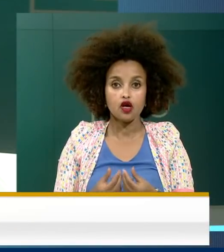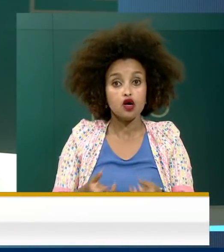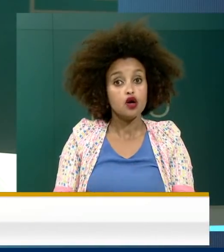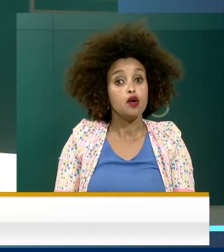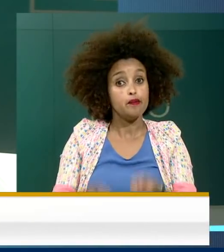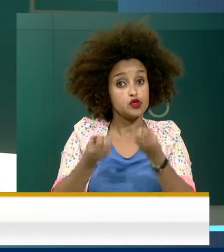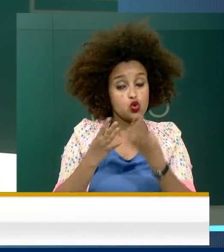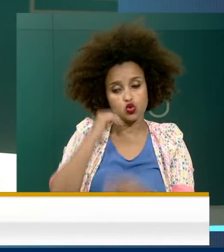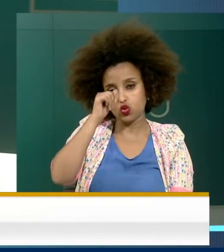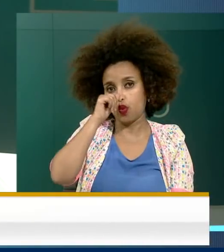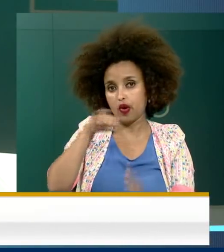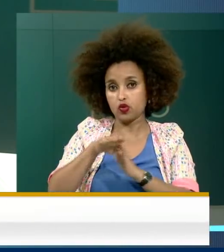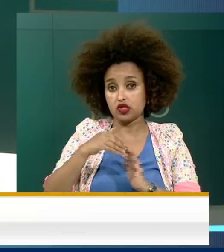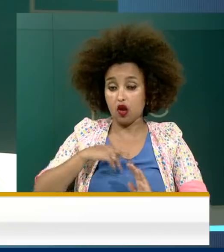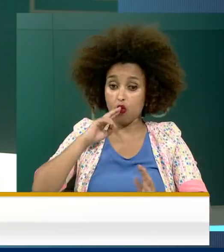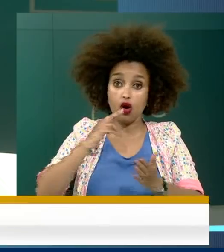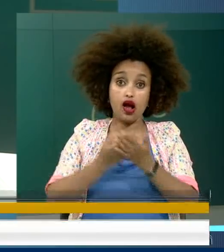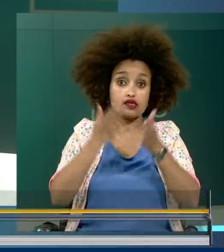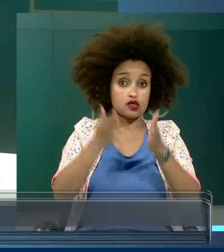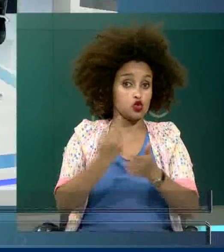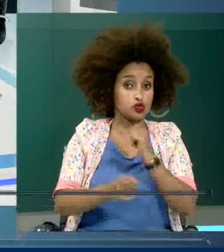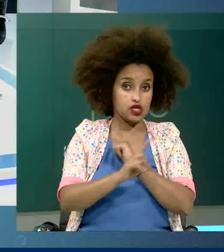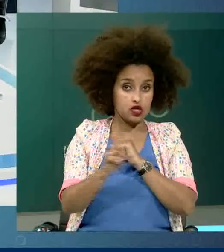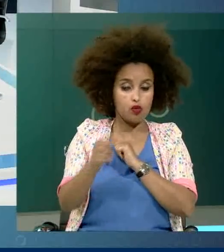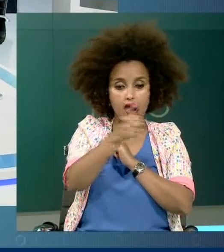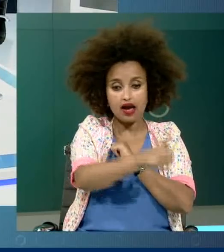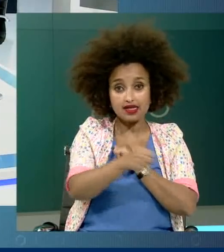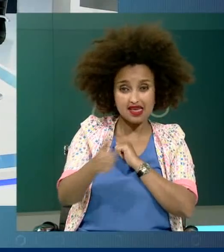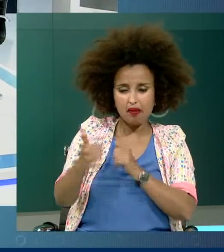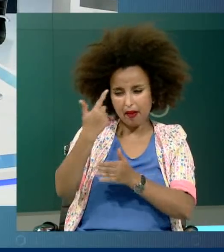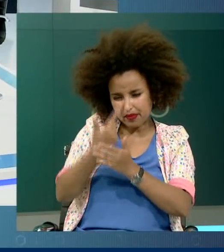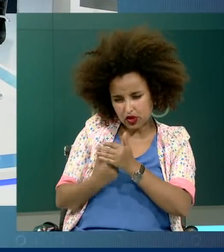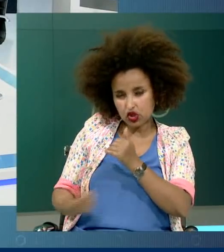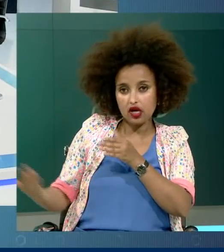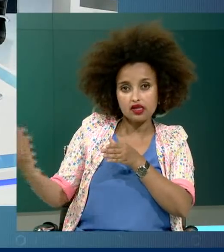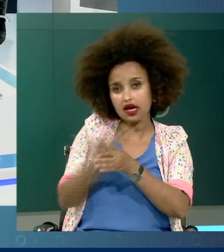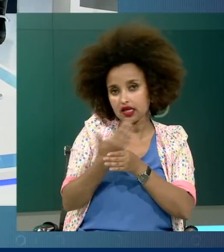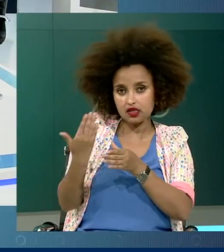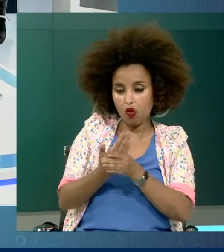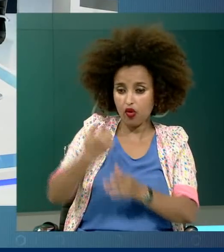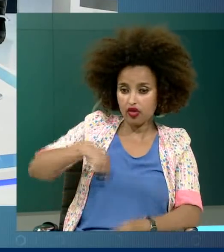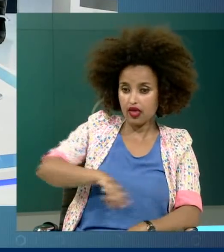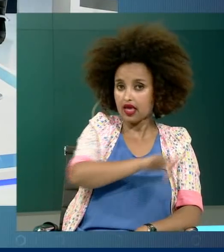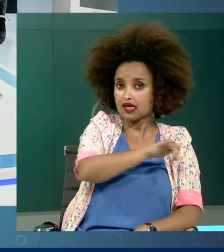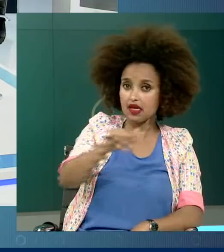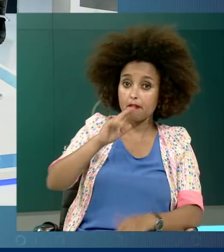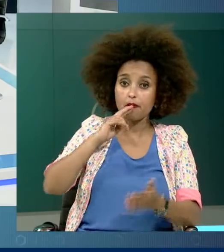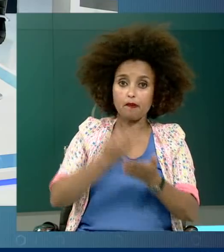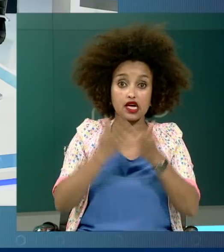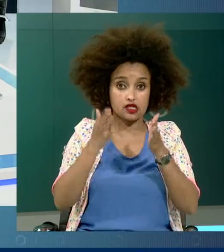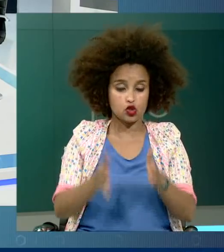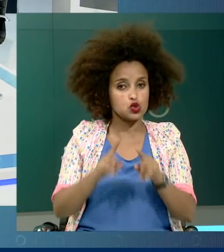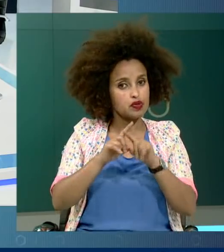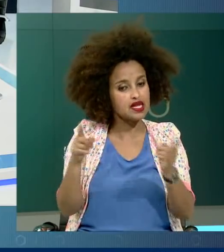ብዙዎቹ እንግዲህ ኢትዮጵያ ውስጥ ያሉ ጋዜጠኞች ብቻ ሳይሆን በሀገራችን በመዲናችን አዲስ አበባ ብቻ ተገድቦ እኛን የሚመስሉ ጋዜጠኞች በተለይ በዚህ